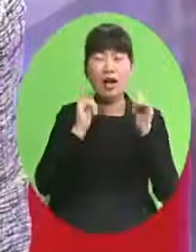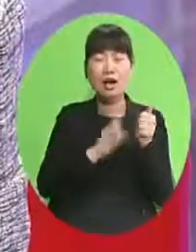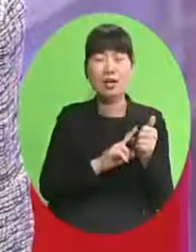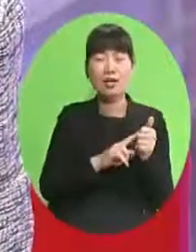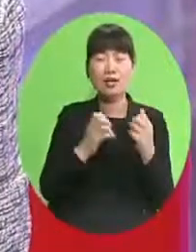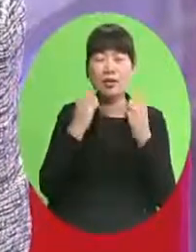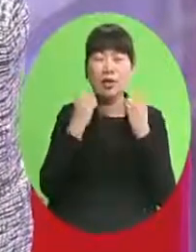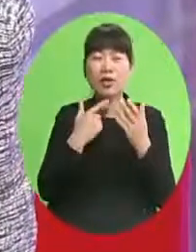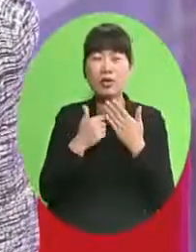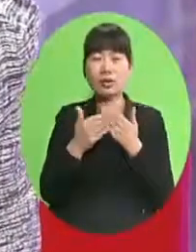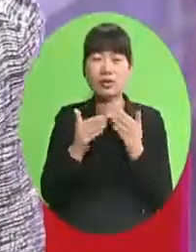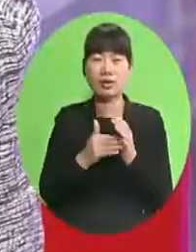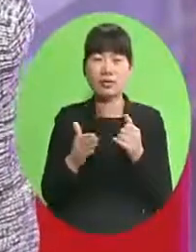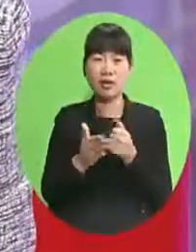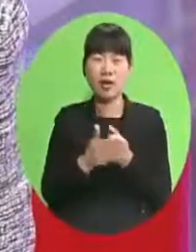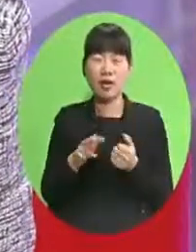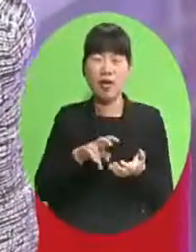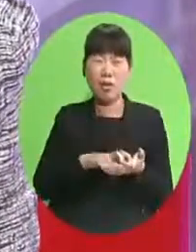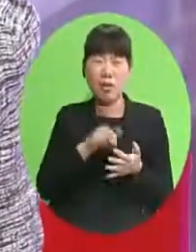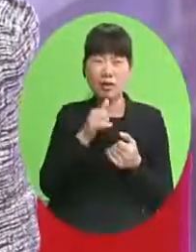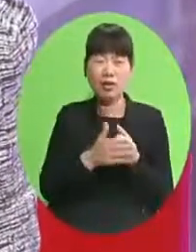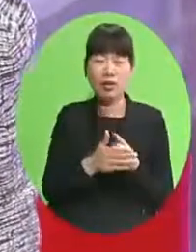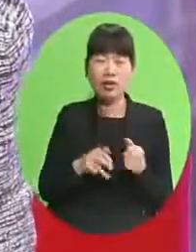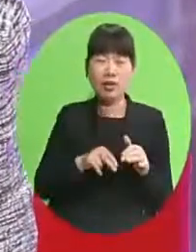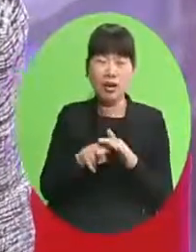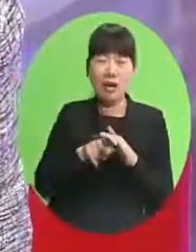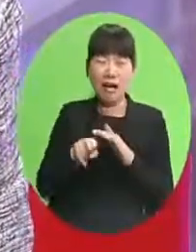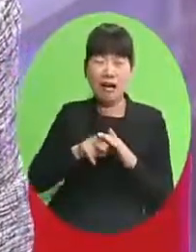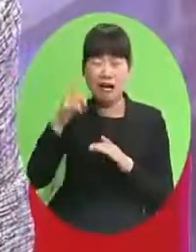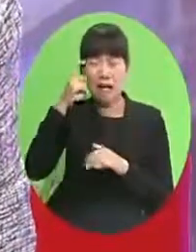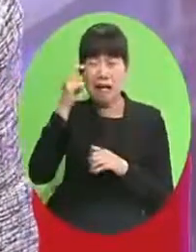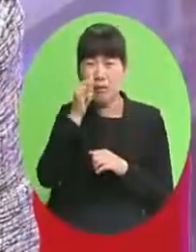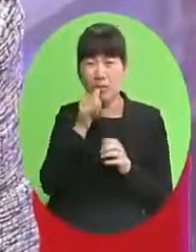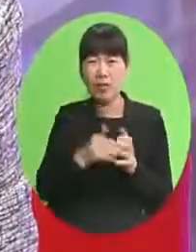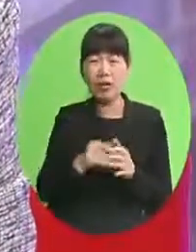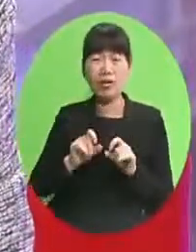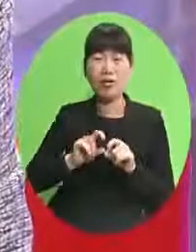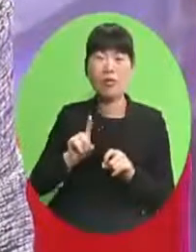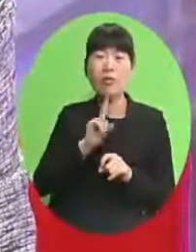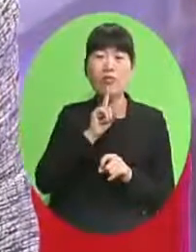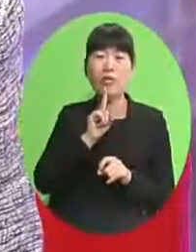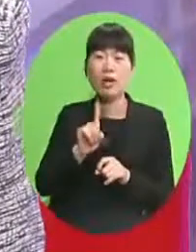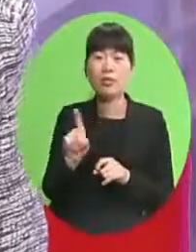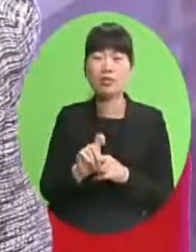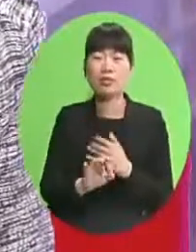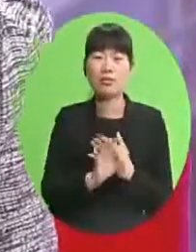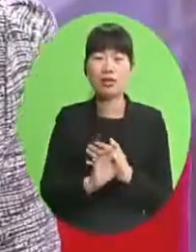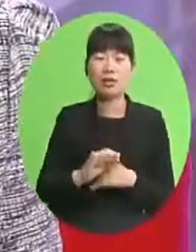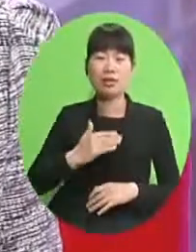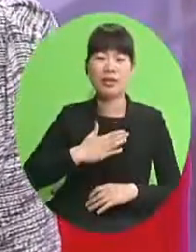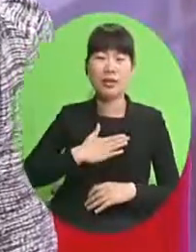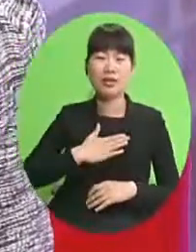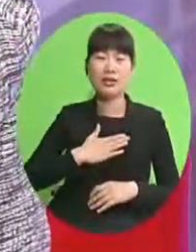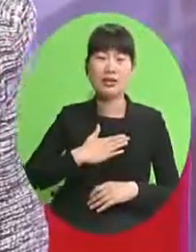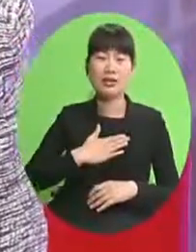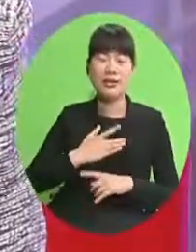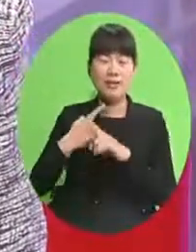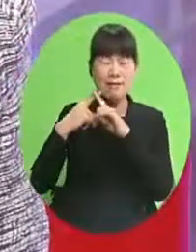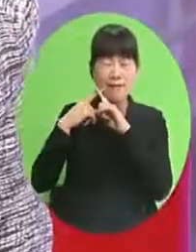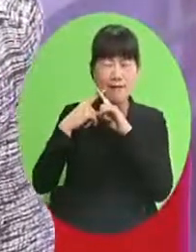이게 새로운 경험이기 때문에 되게 불안해져서 벗어나려는 생각을 해요. 그래서 주로 뭘 얘기를 하냐면 자신들의